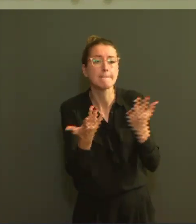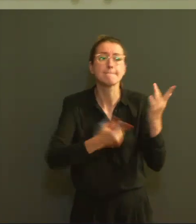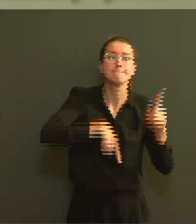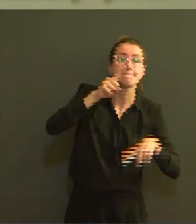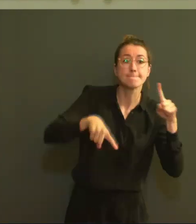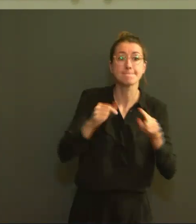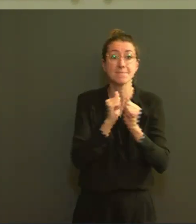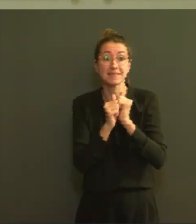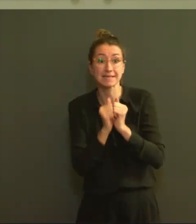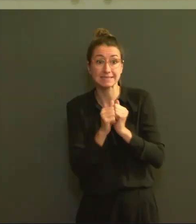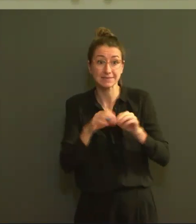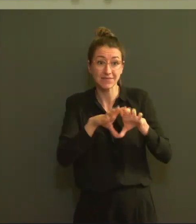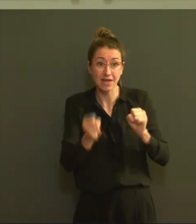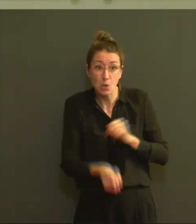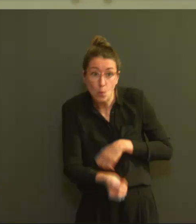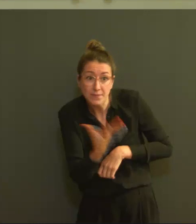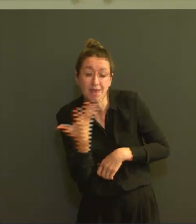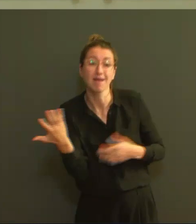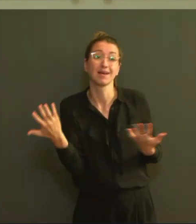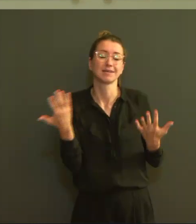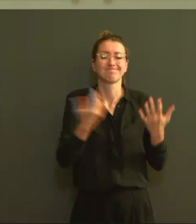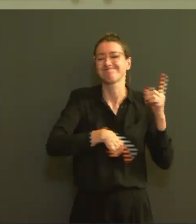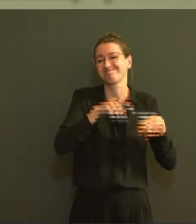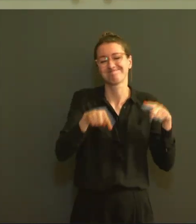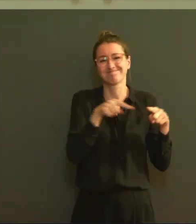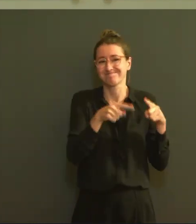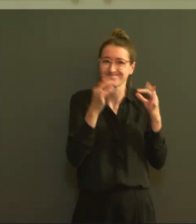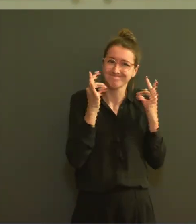du nombre de personnes que l'on a testées.